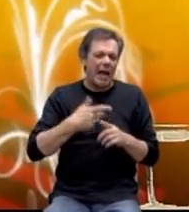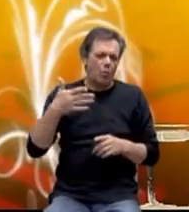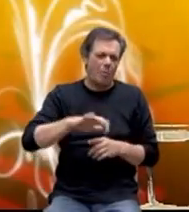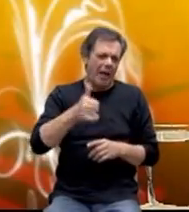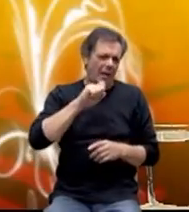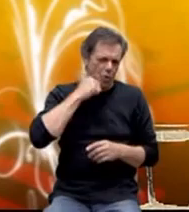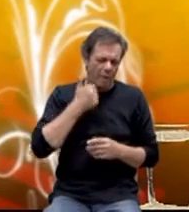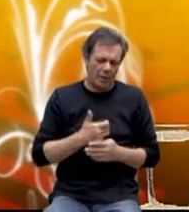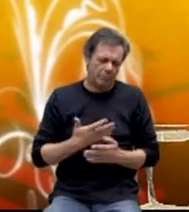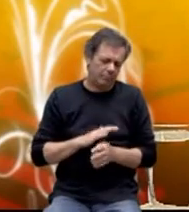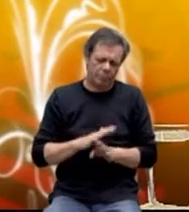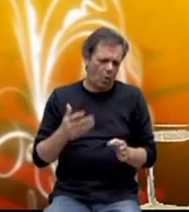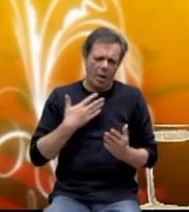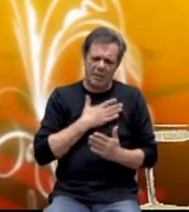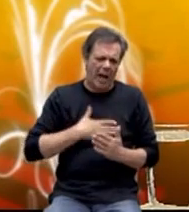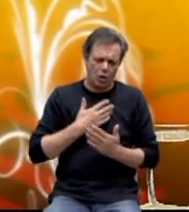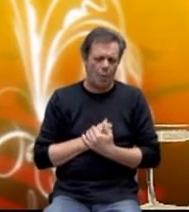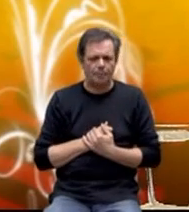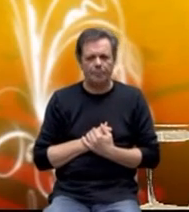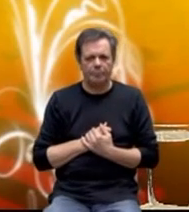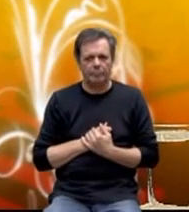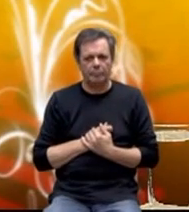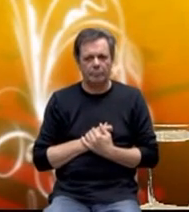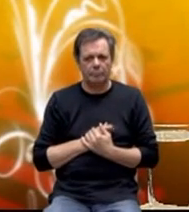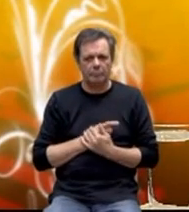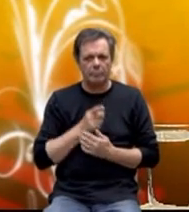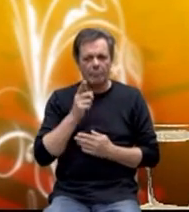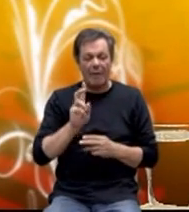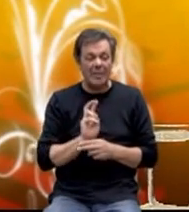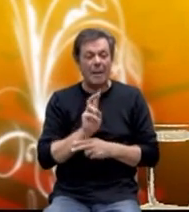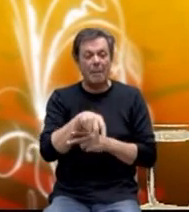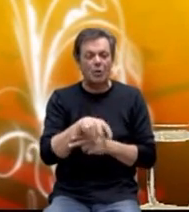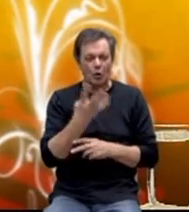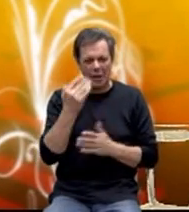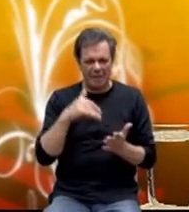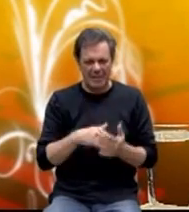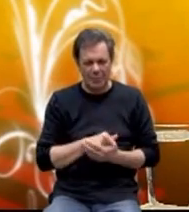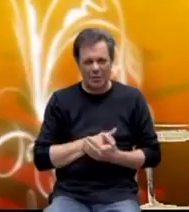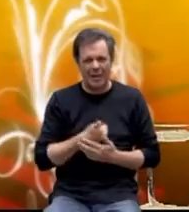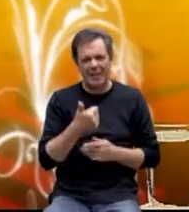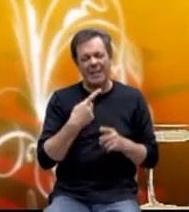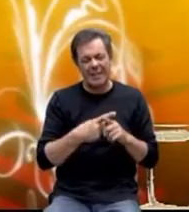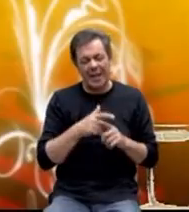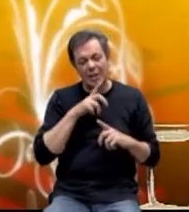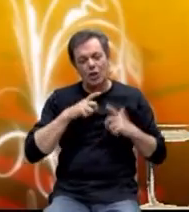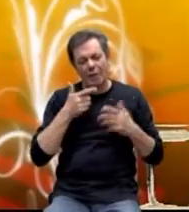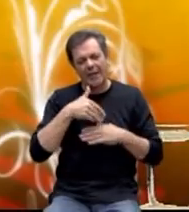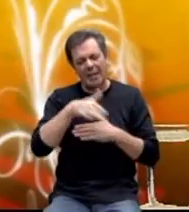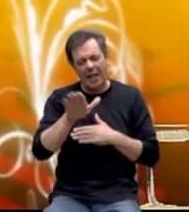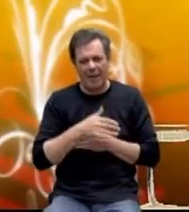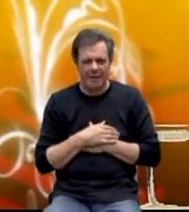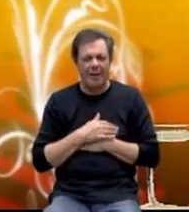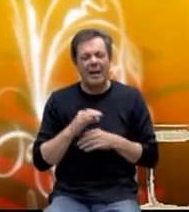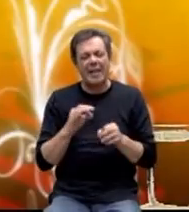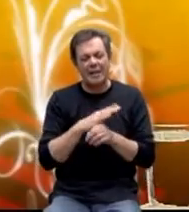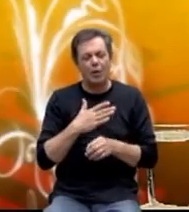strašno, to je strašna statistika. Je. Znači, vi ste preskočili ti 9000 i taj jedan sat i živite dalje na